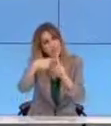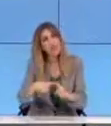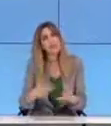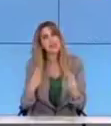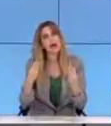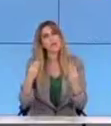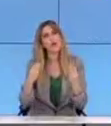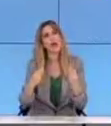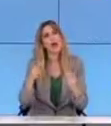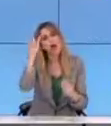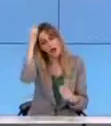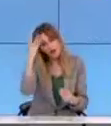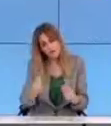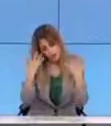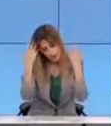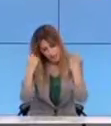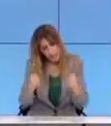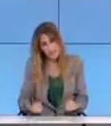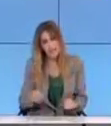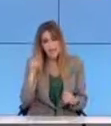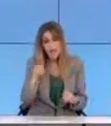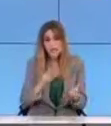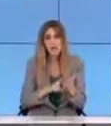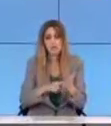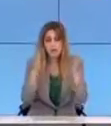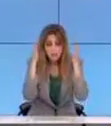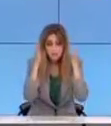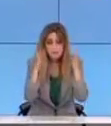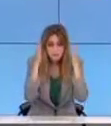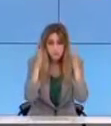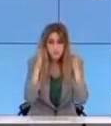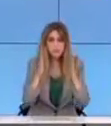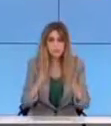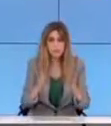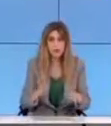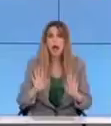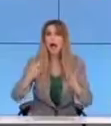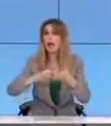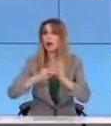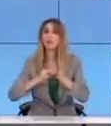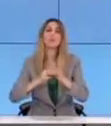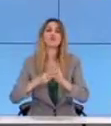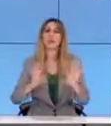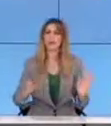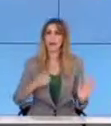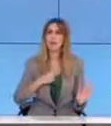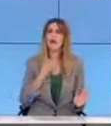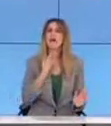Ωστόσο, επιτρέψτε μου εδώ, ποτέ στη ζωή μου δεν υπήρξα κινδυνολόγος ή καταστροφολόγος. Άλλοι είχαν αυτό το